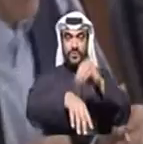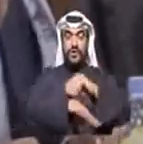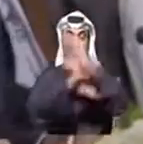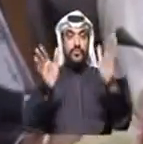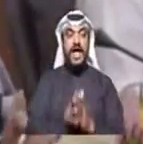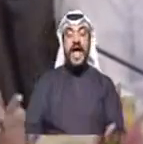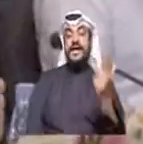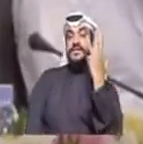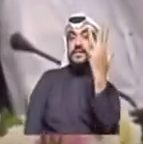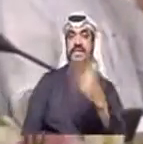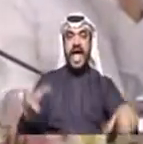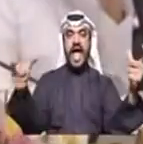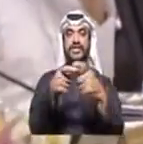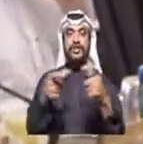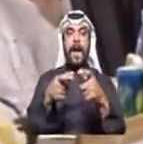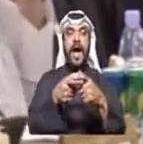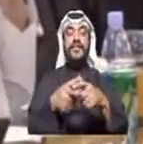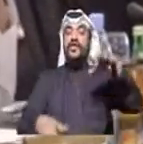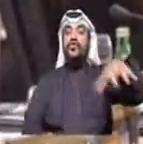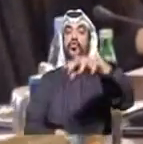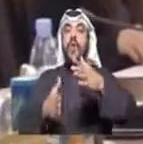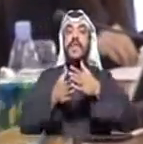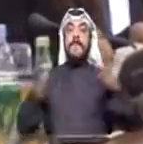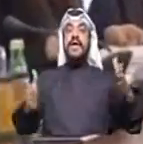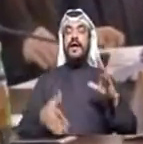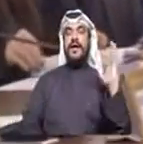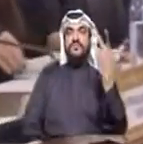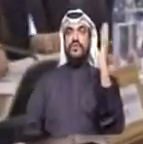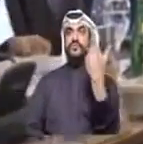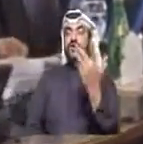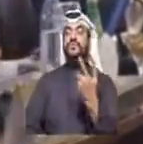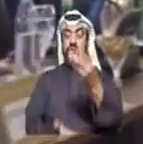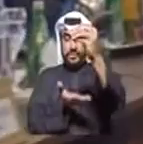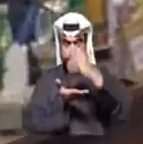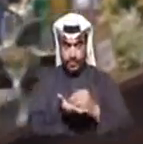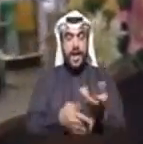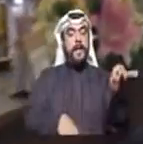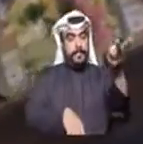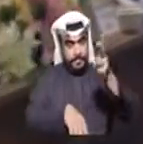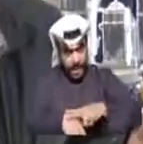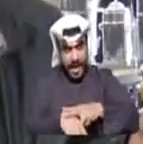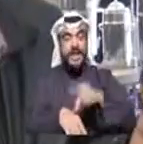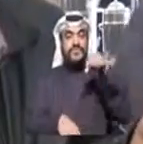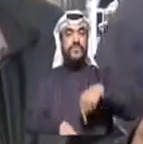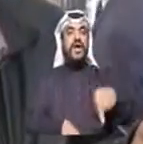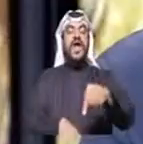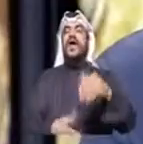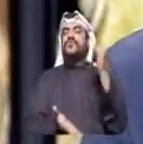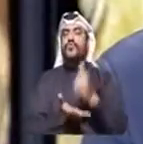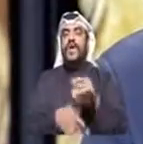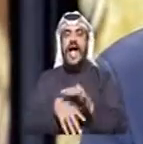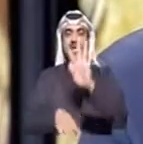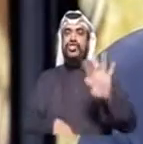للتسع اجتماعات لكبار المانحين، وهذه اجتماعات دورية، بالإضافة إلى الدور الكبير اللي يلعبه